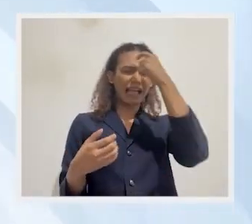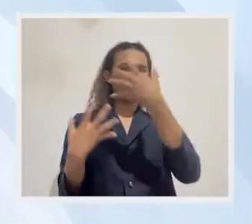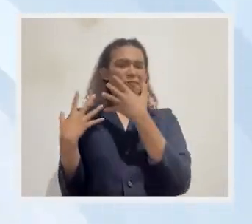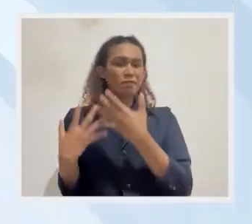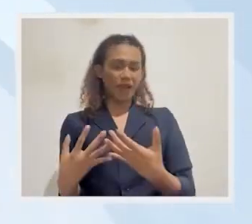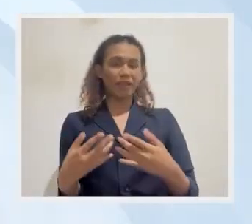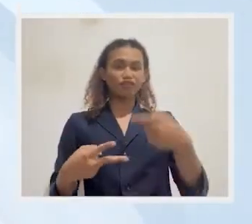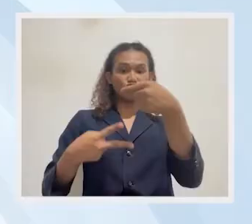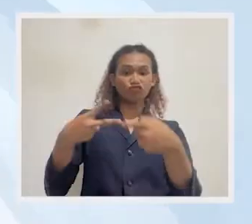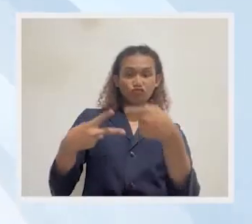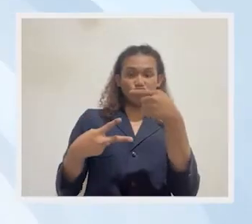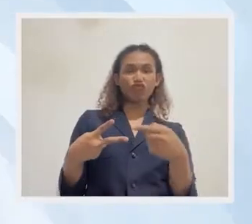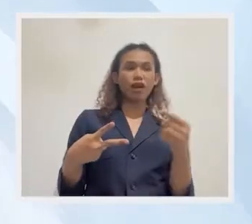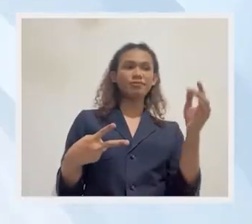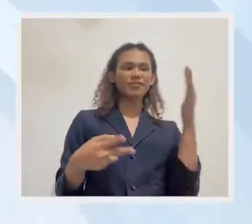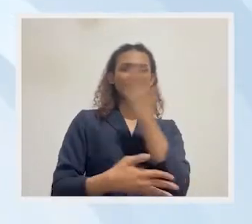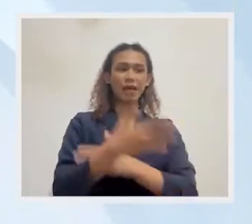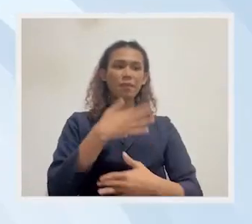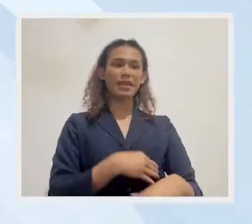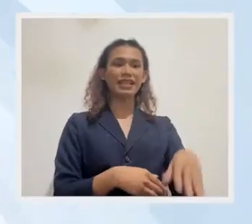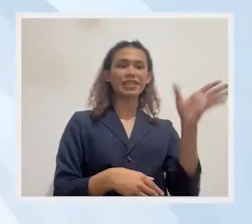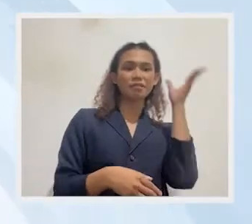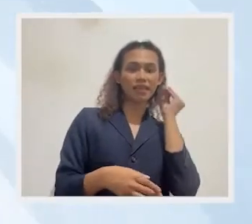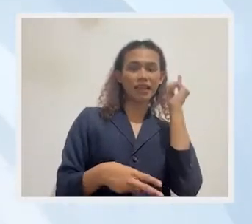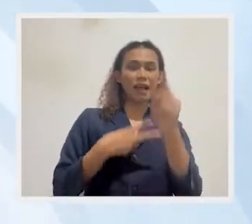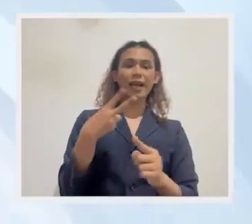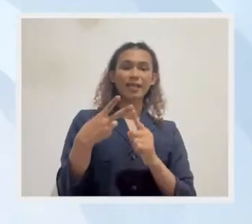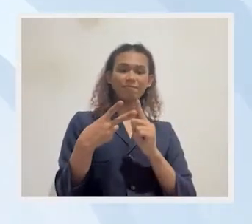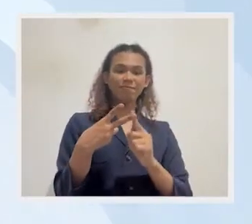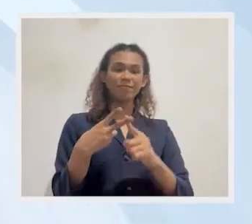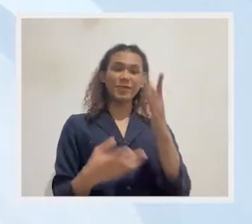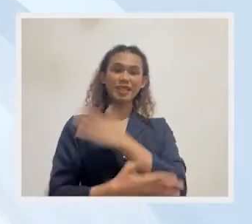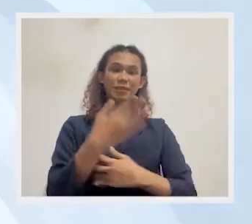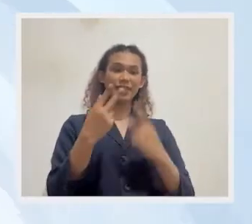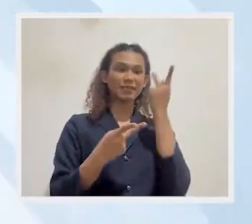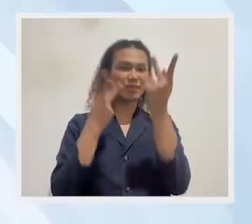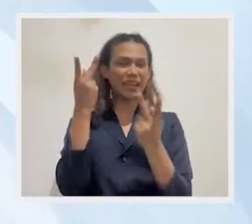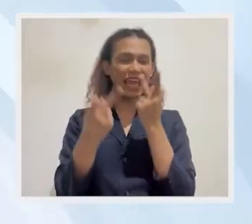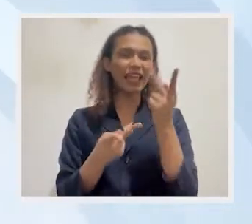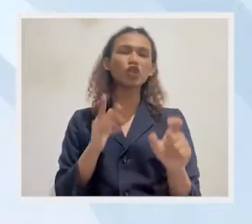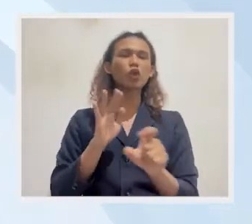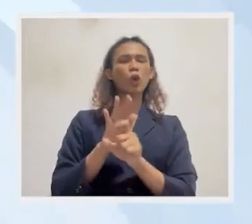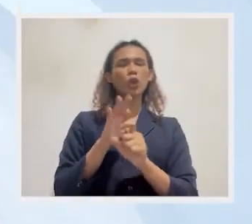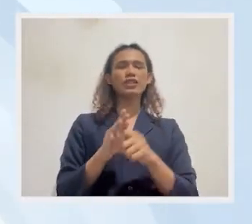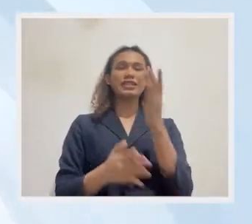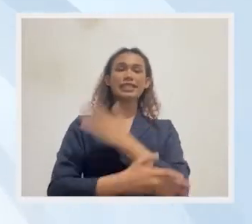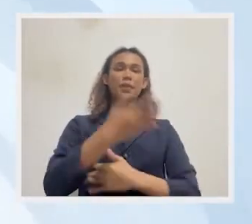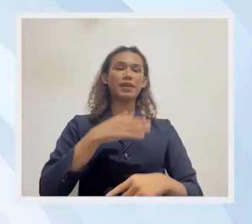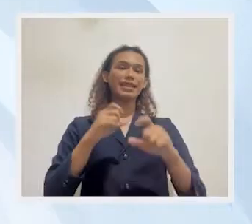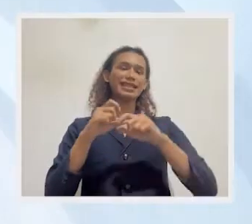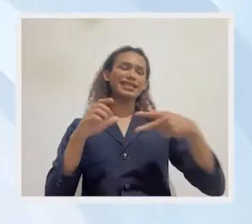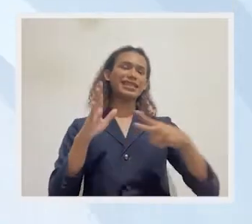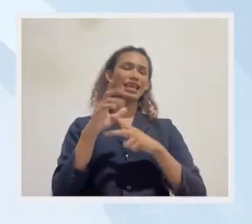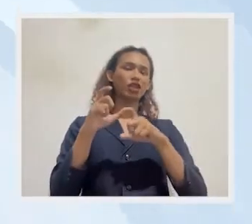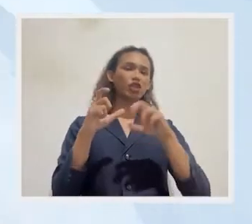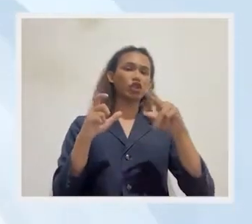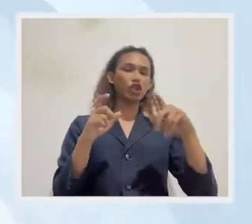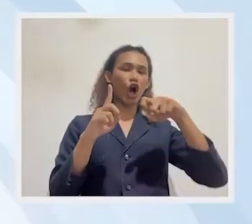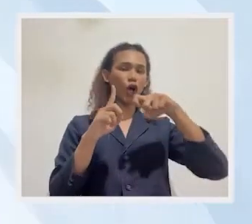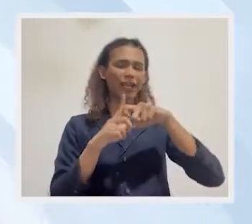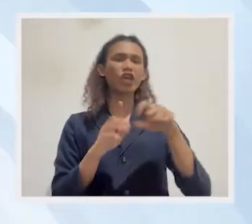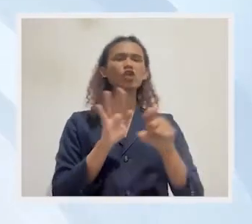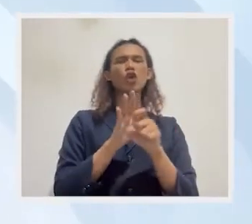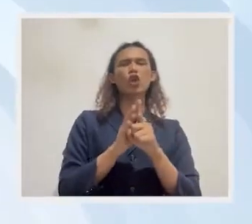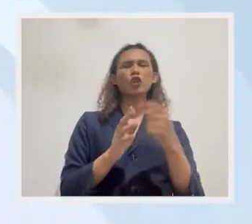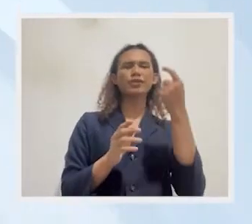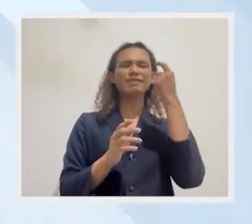dari disabilitas pendengaran dan atau disabilitas penglihatan. Disabilitas sensorik adalah terganggunya salah satu fungsi